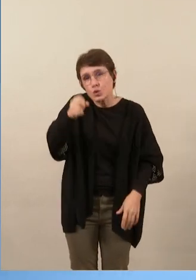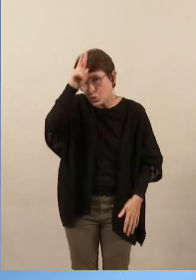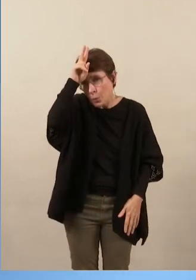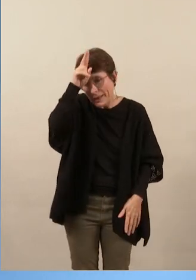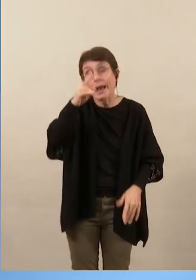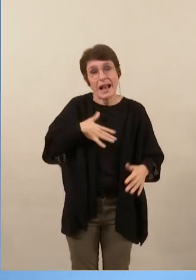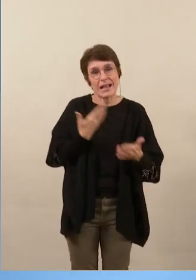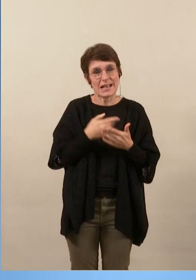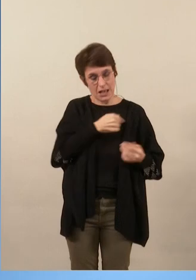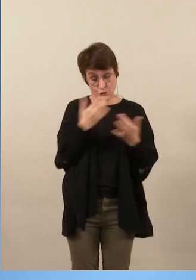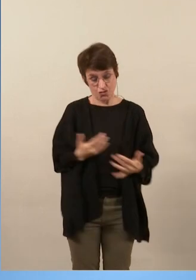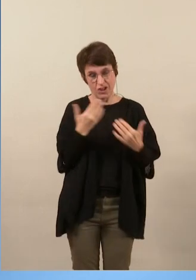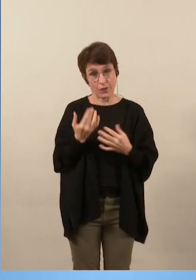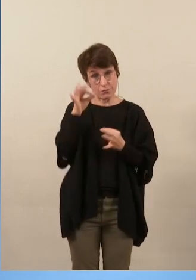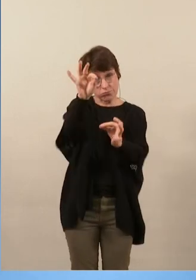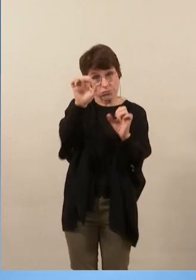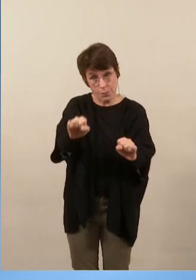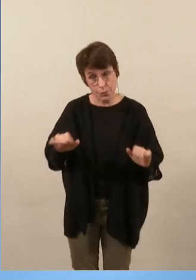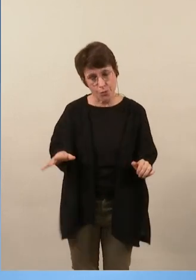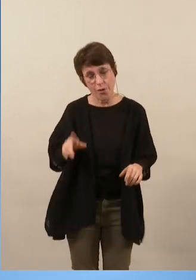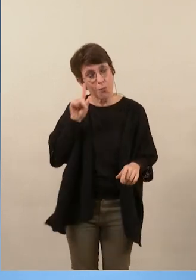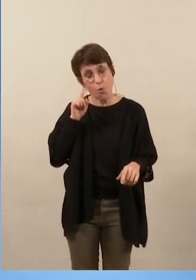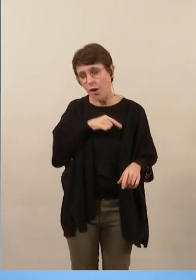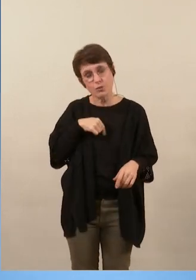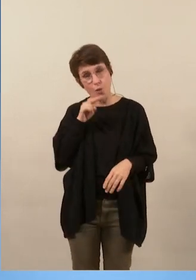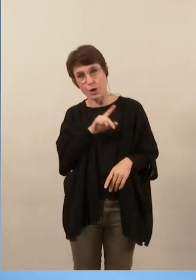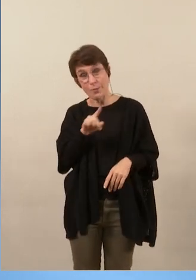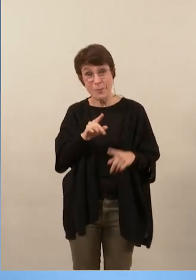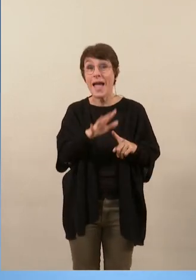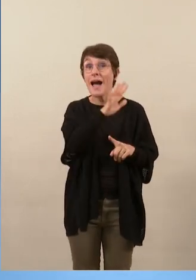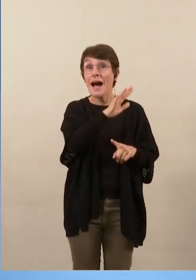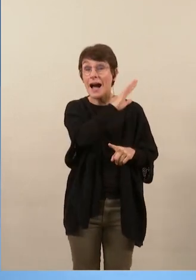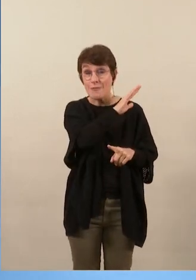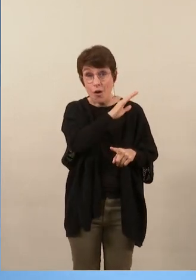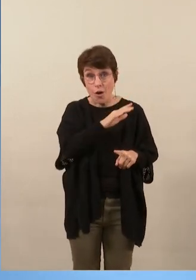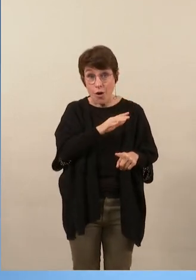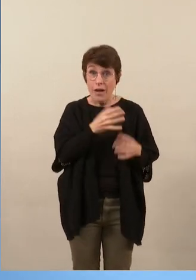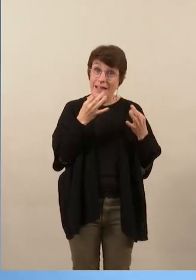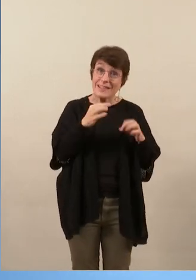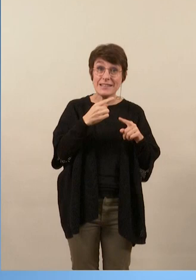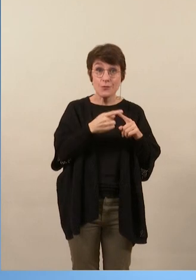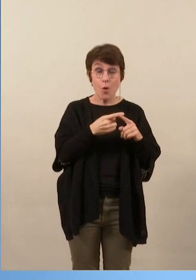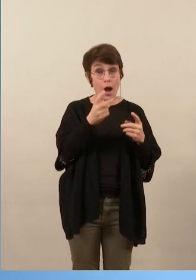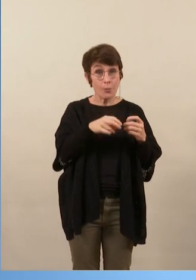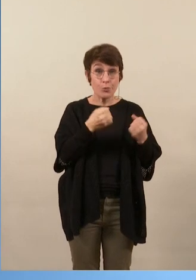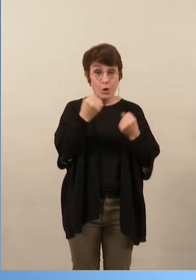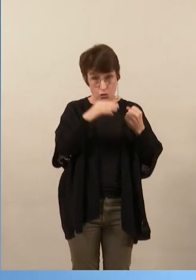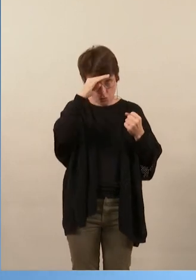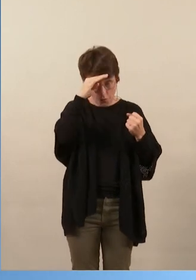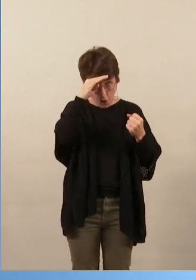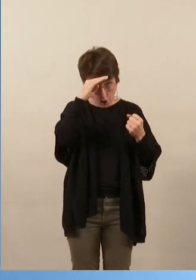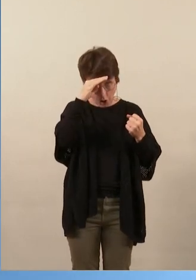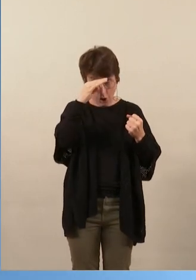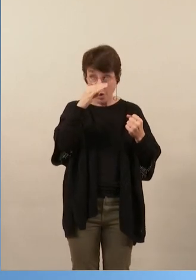ça mais en pratique mes prédécesseurs 10 déplacements avec le chauffeur je pense que c'est ce qu' faisait en 2 jours